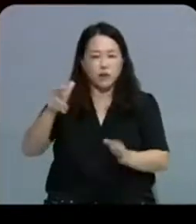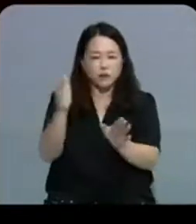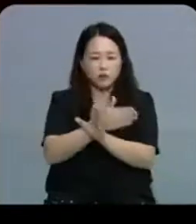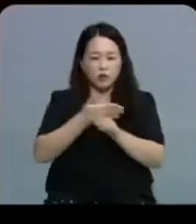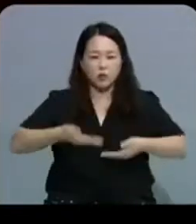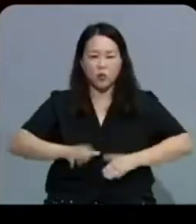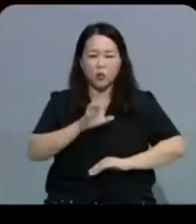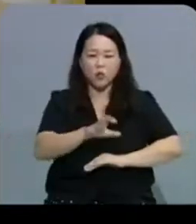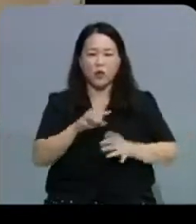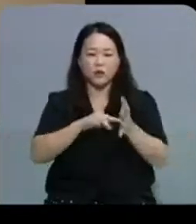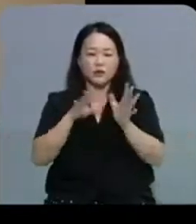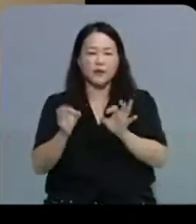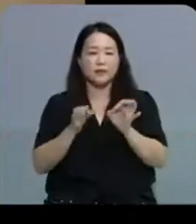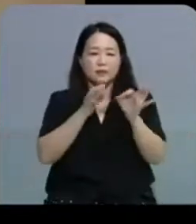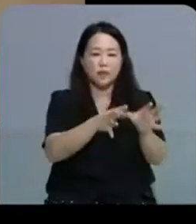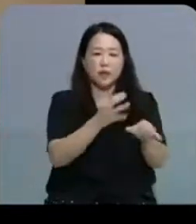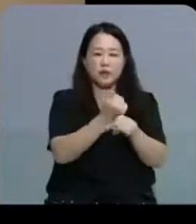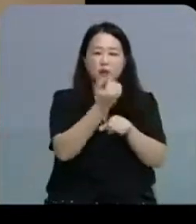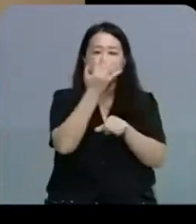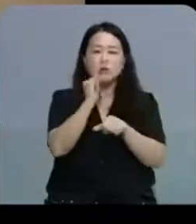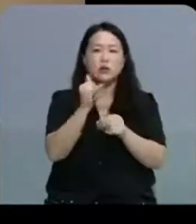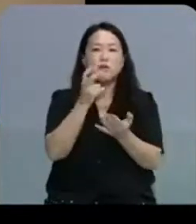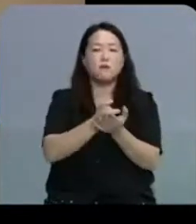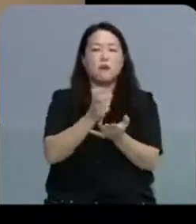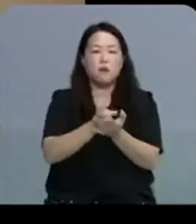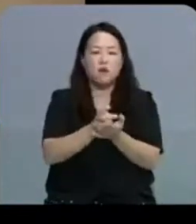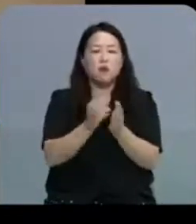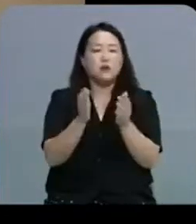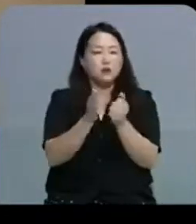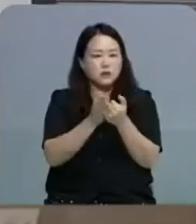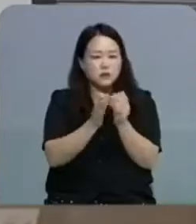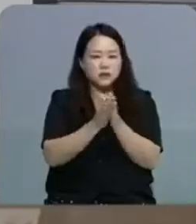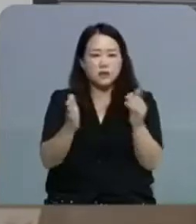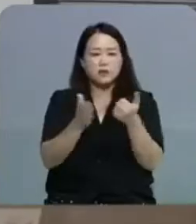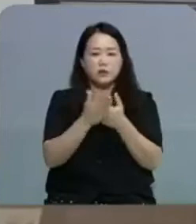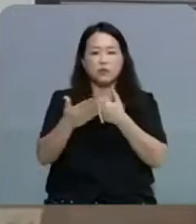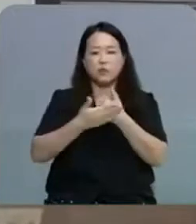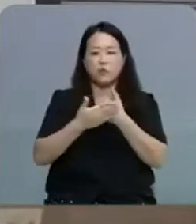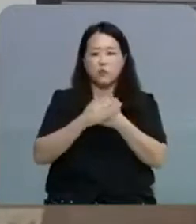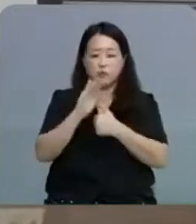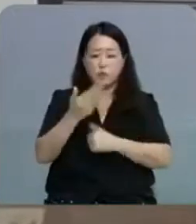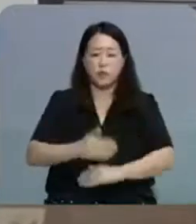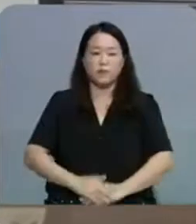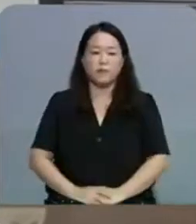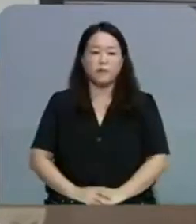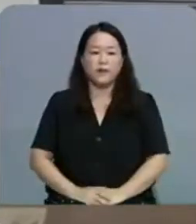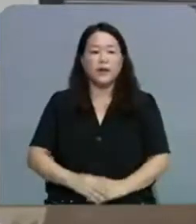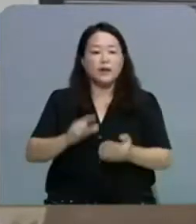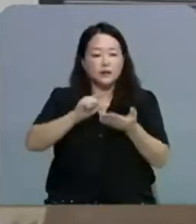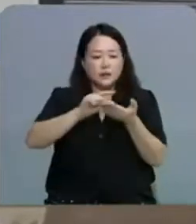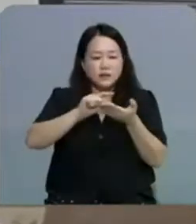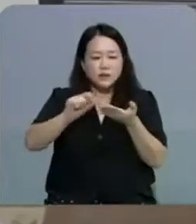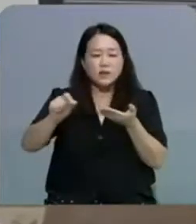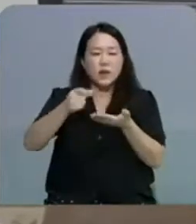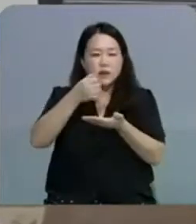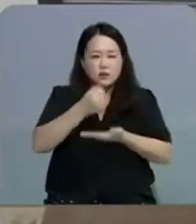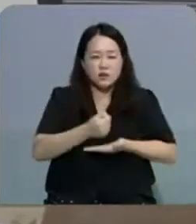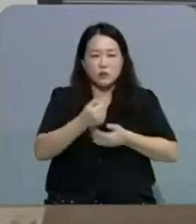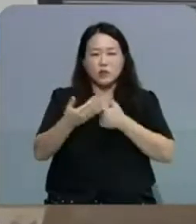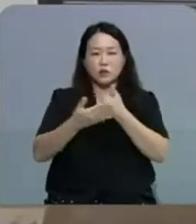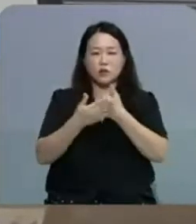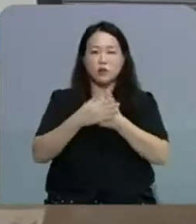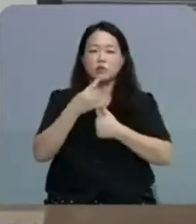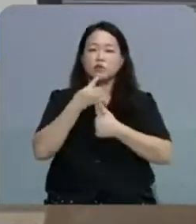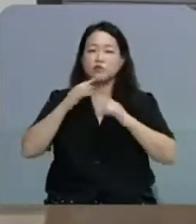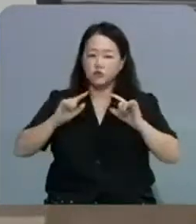자치단체 3 수준 데 상당한 도움을 주고 있습니다 지방재정의 도움 뿐만 아니고 우리 지역의